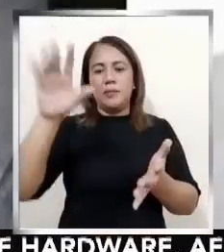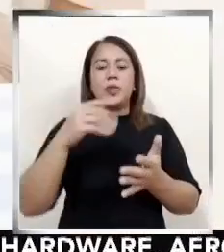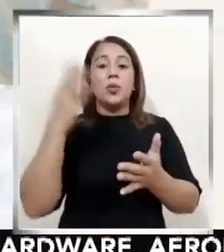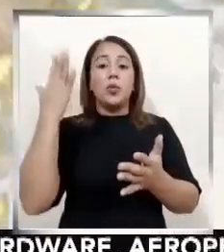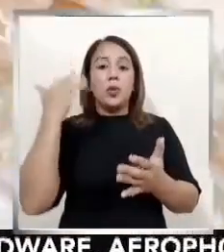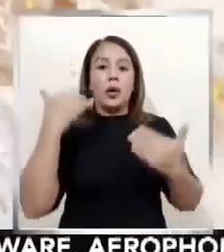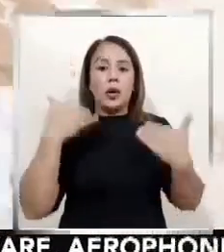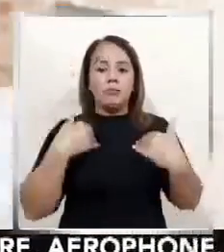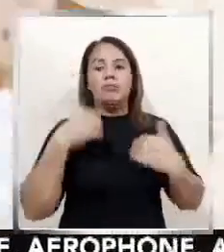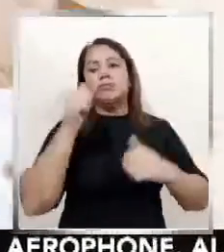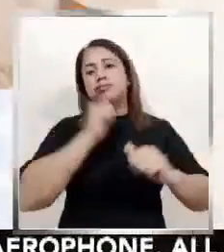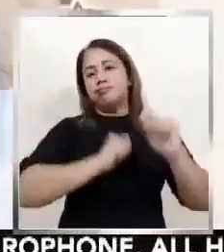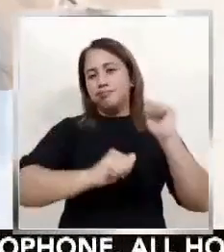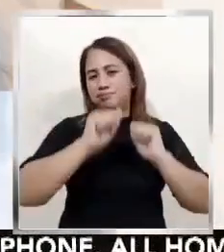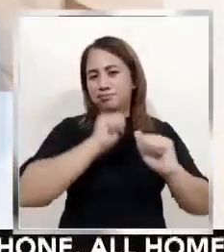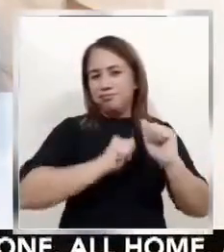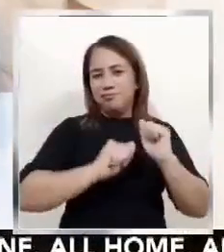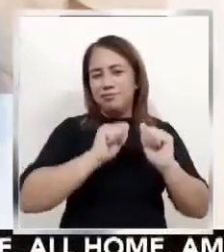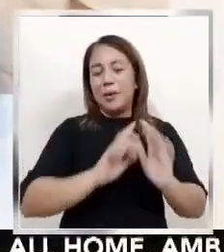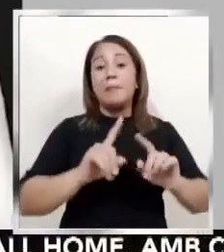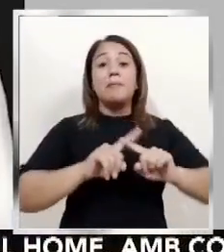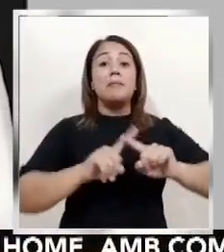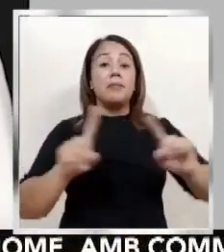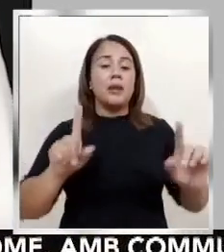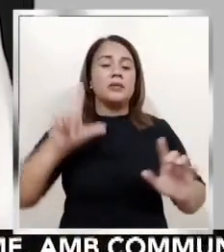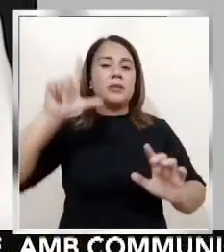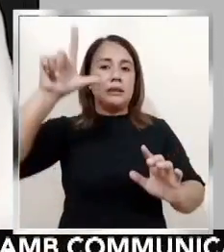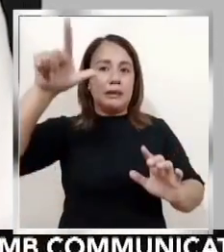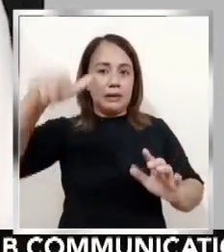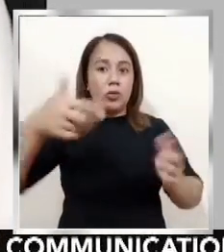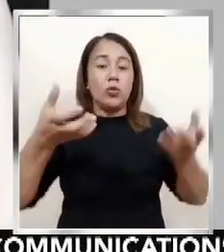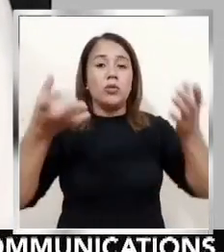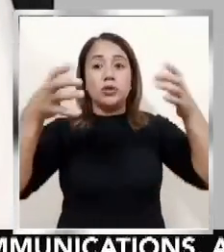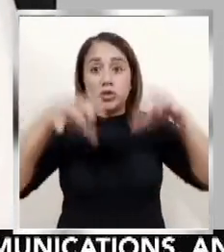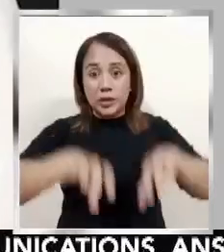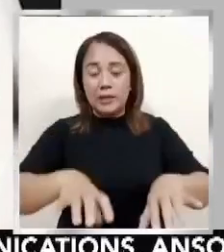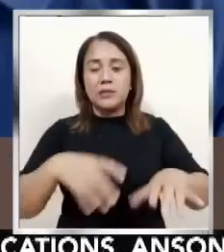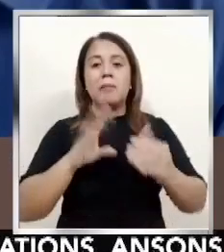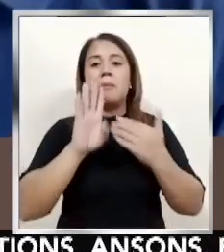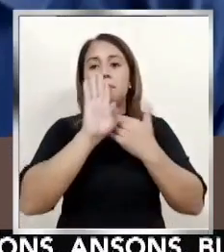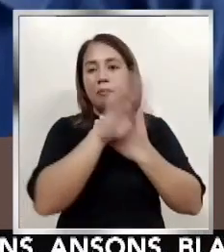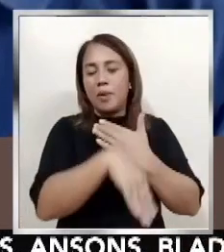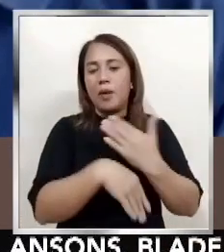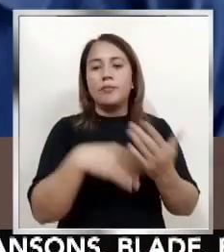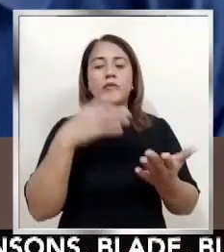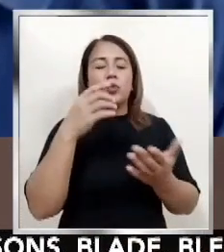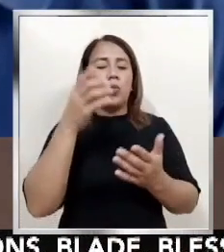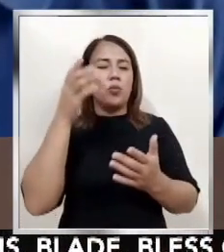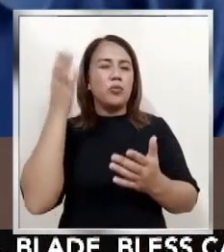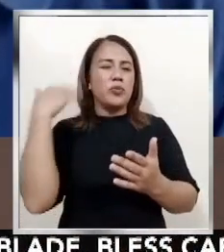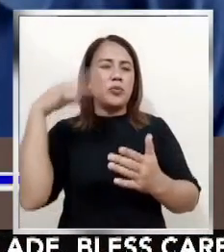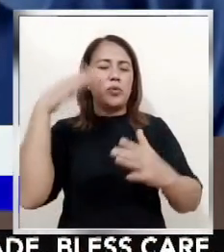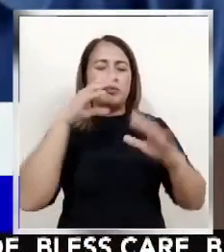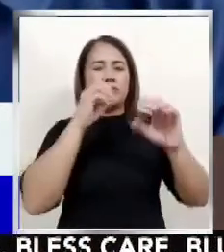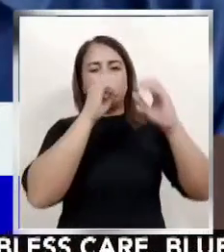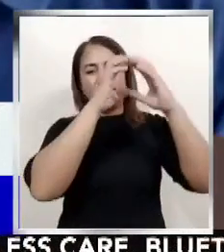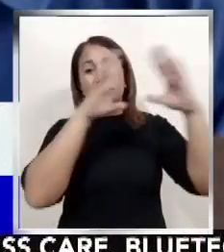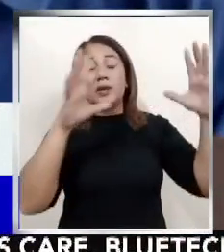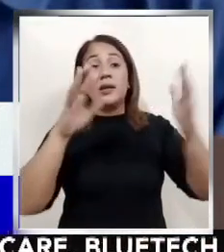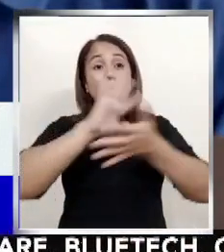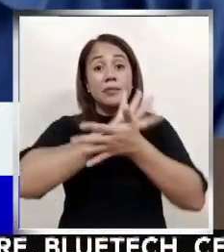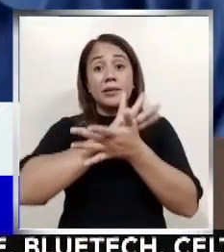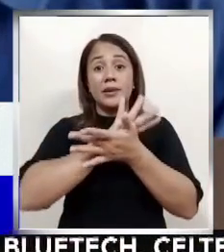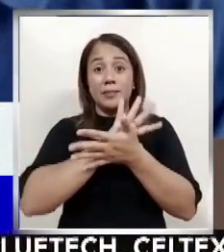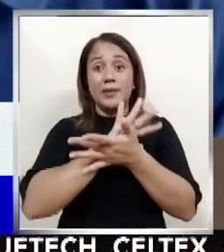showbiz. Pero dumating ang pagkakataon na muli niyang binalikan ang dating pangarap. During the pandemic, yan talaga yung naisip